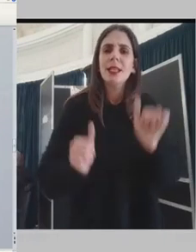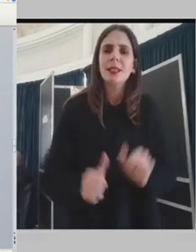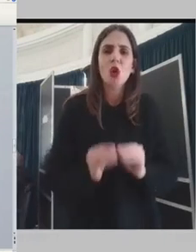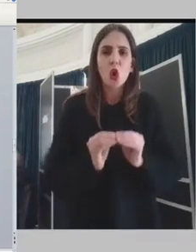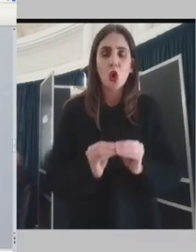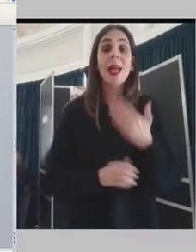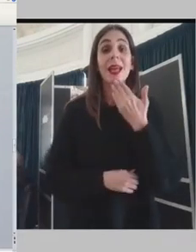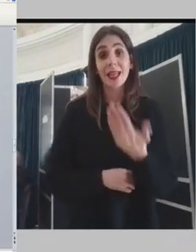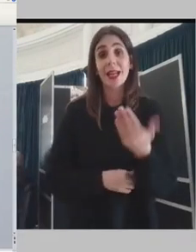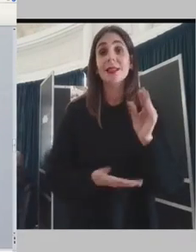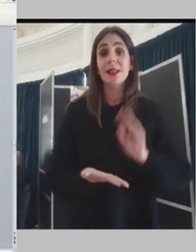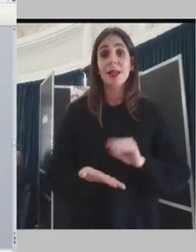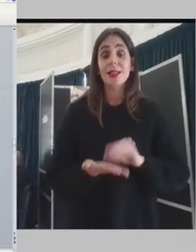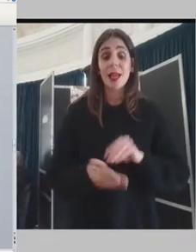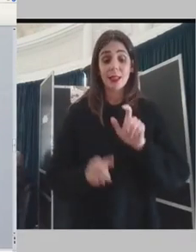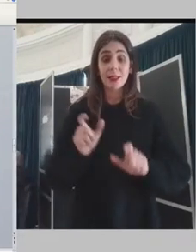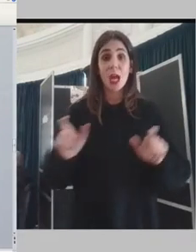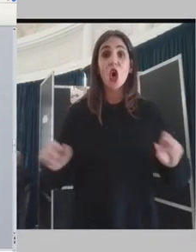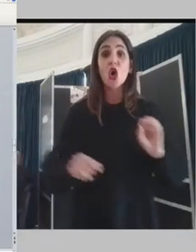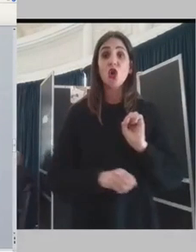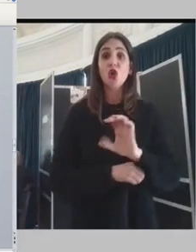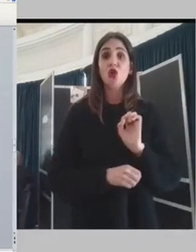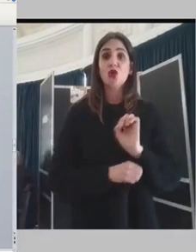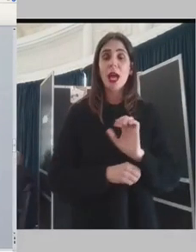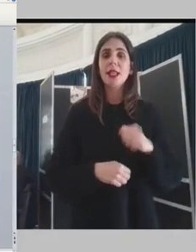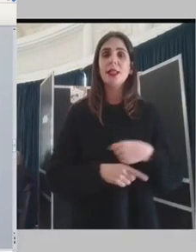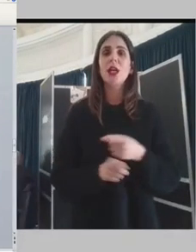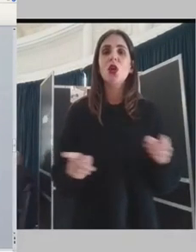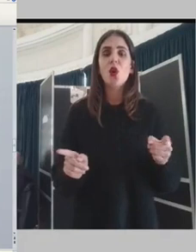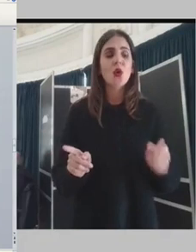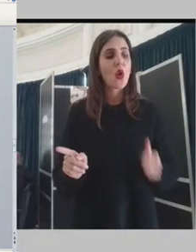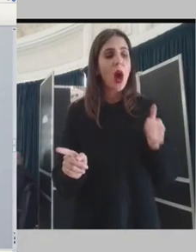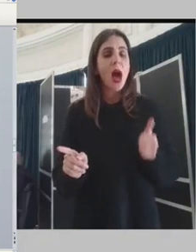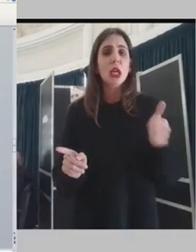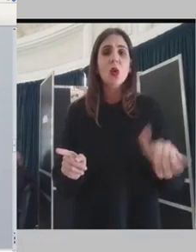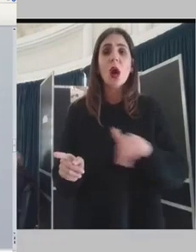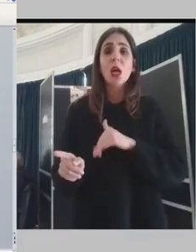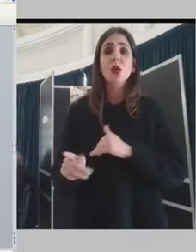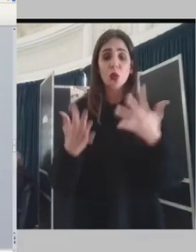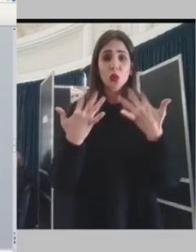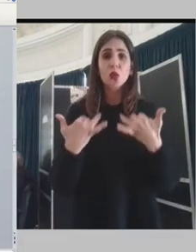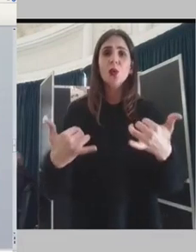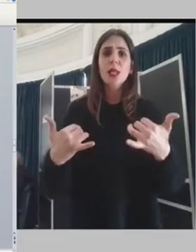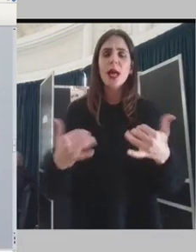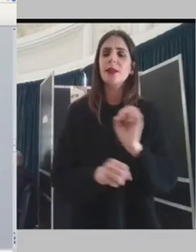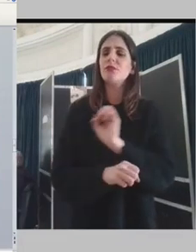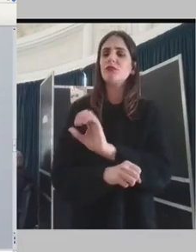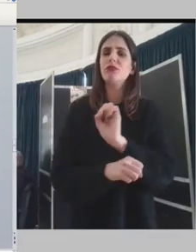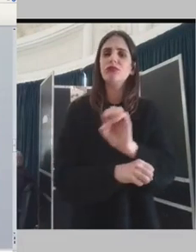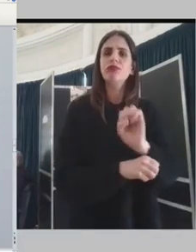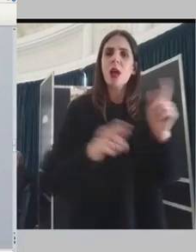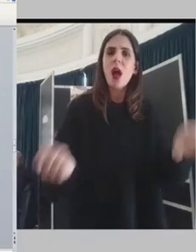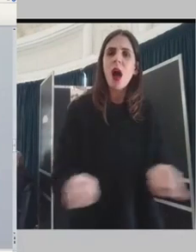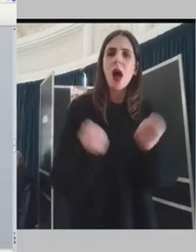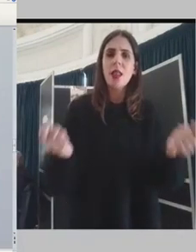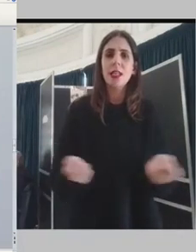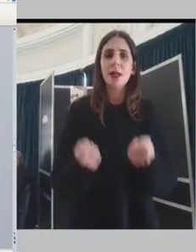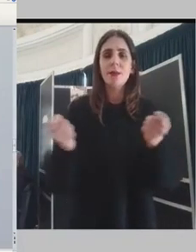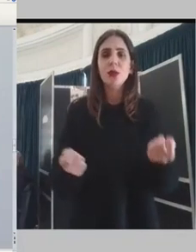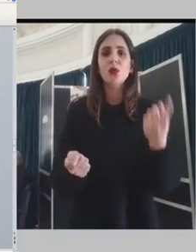che permettono ai ragazzi ogni anno di addestrarsi all'uso del defibrillatore